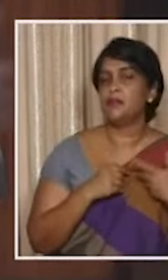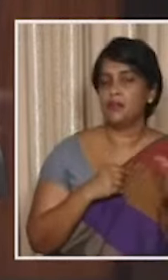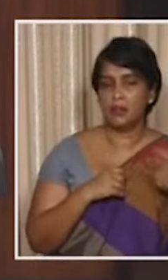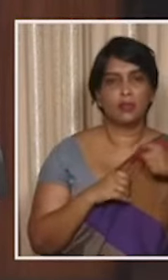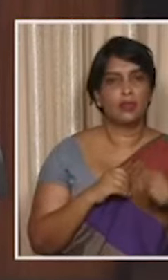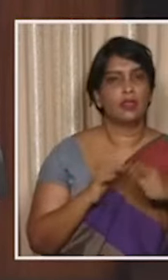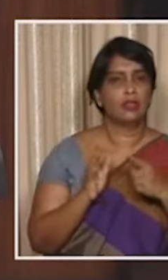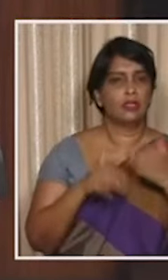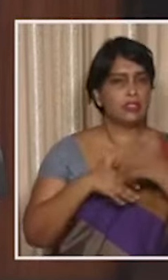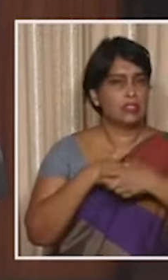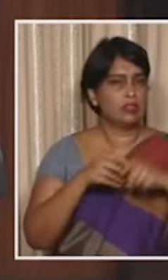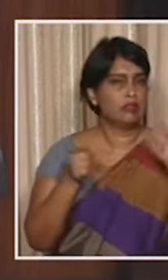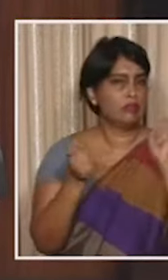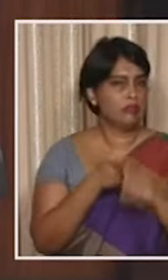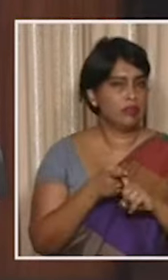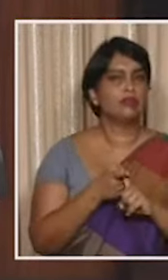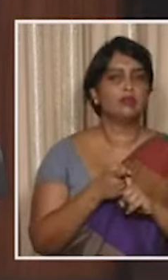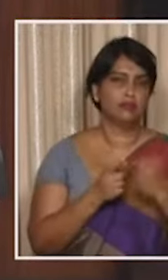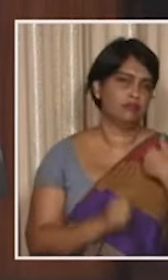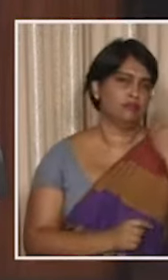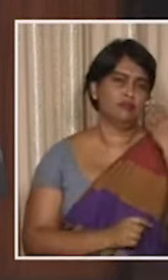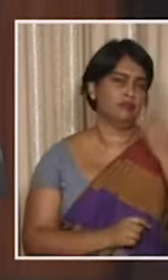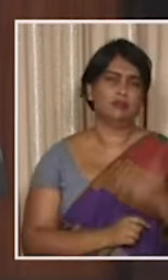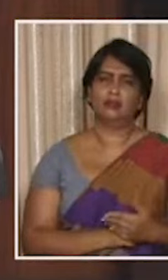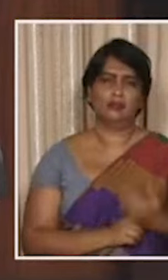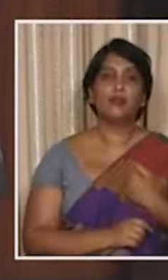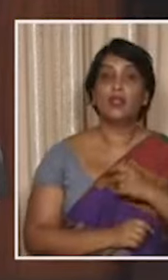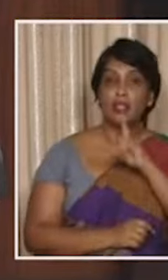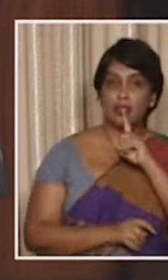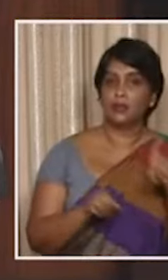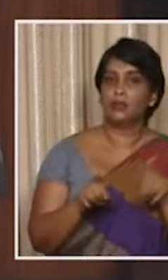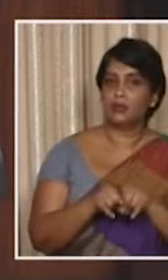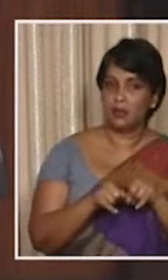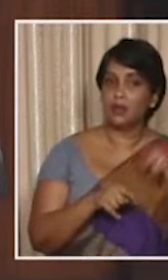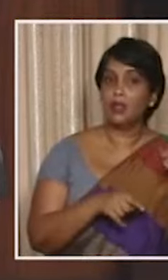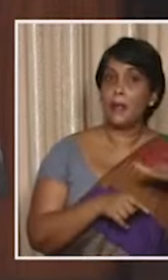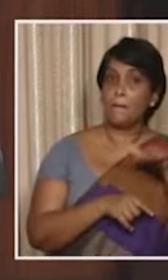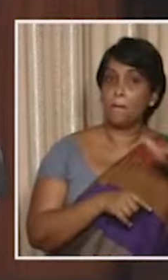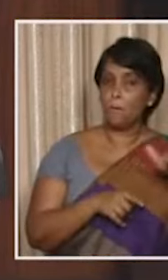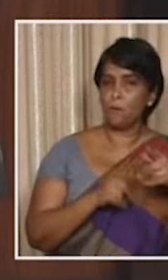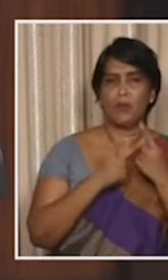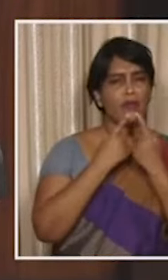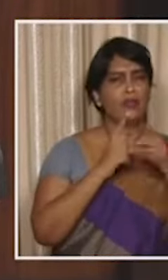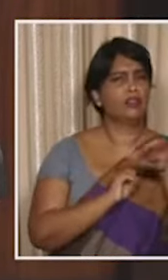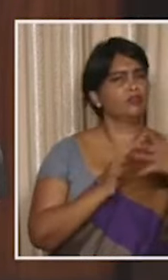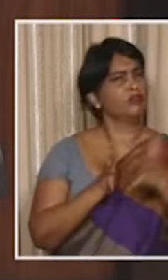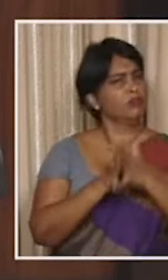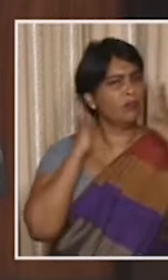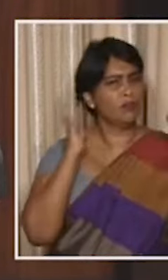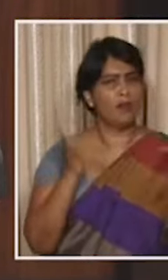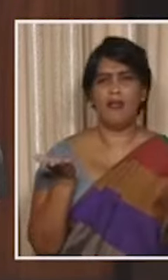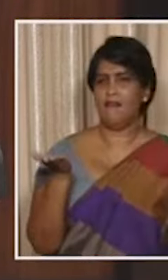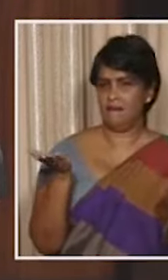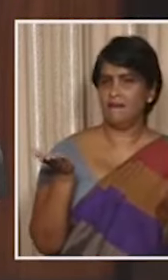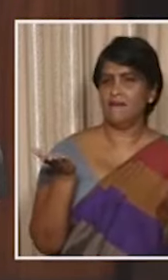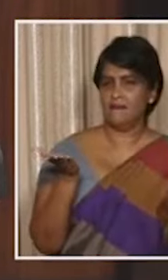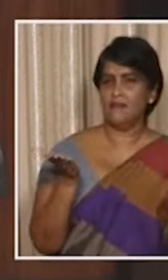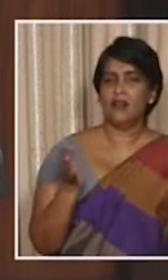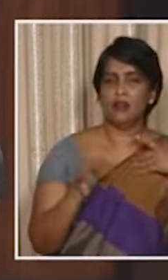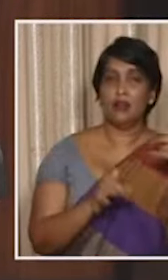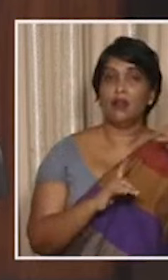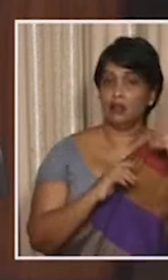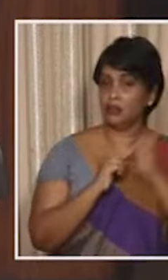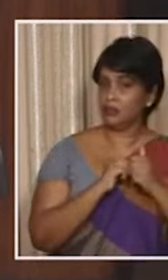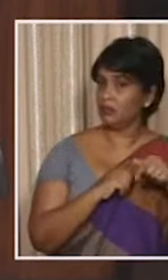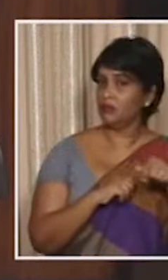தெரிகிறது. ஏனென்றால் நான் சொன்னது போல இந்த பிரதேசங்களிலே வேற காணிகள் பாதுகாப்பின் கருதி நீங்கள் எடுக்கலாம். இன்று பார்த்தீங்களேன்னு சொன்னா அது